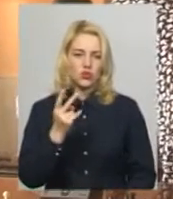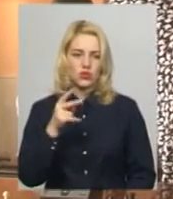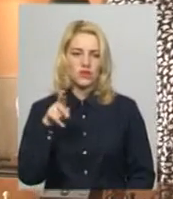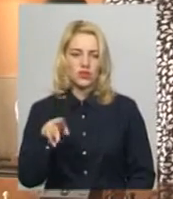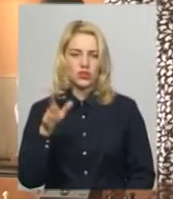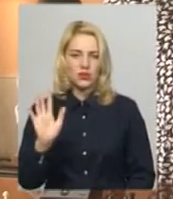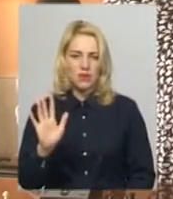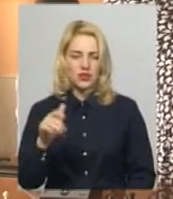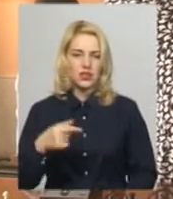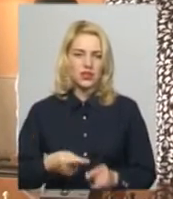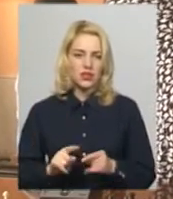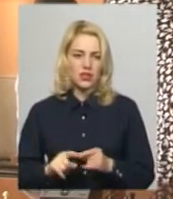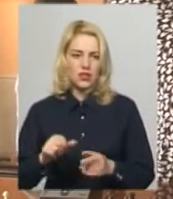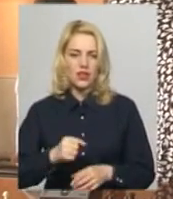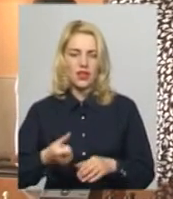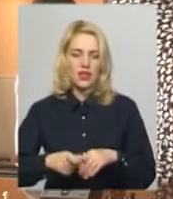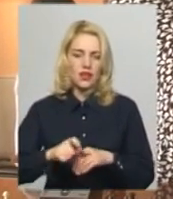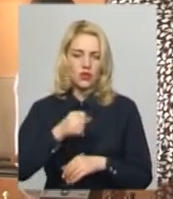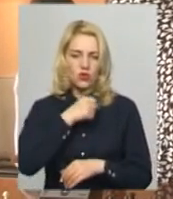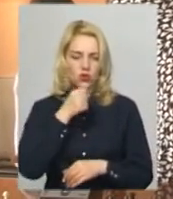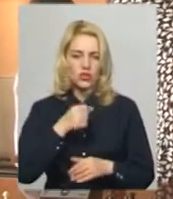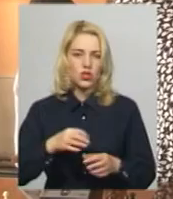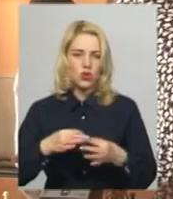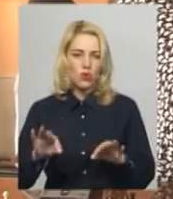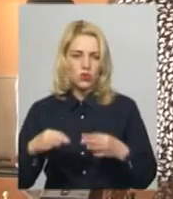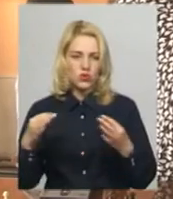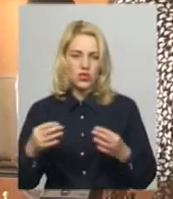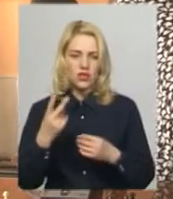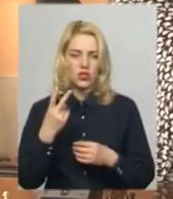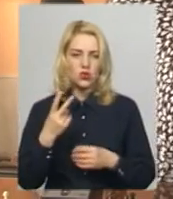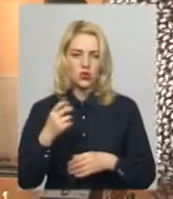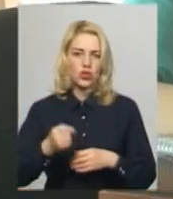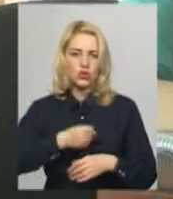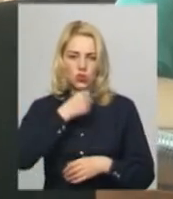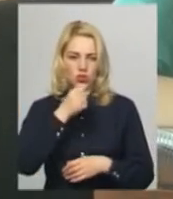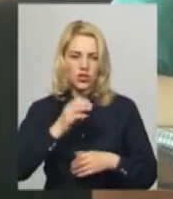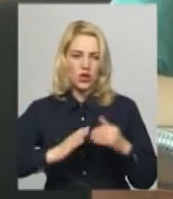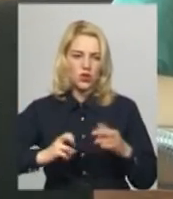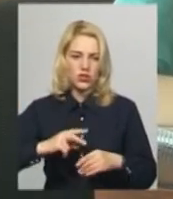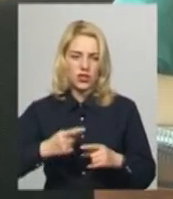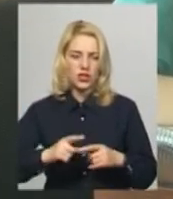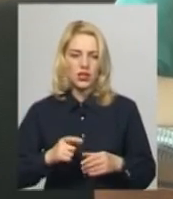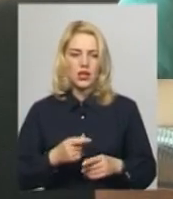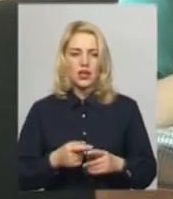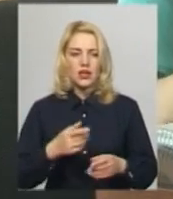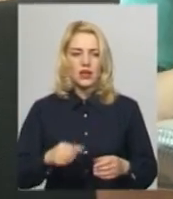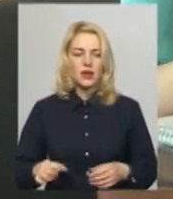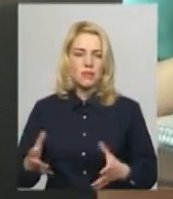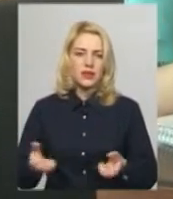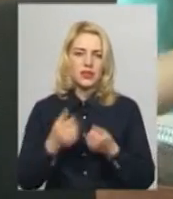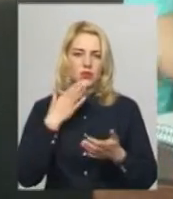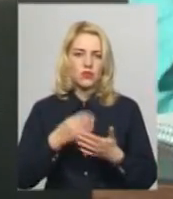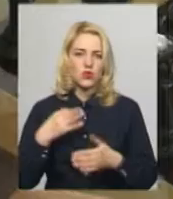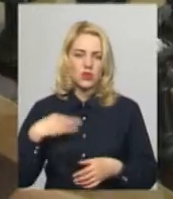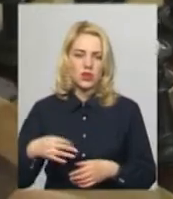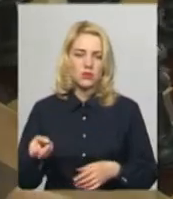2002-2005 найдоросліші учасники допускаються кваліфікацію не нижче другого дорослого розряду. Підтримати свого сина на турніри прийшов Степан